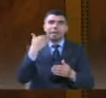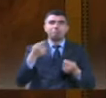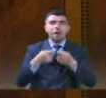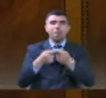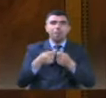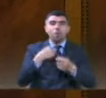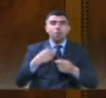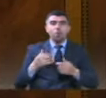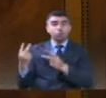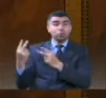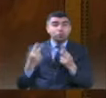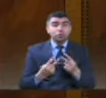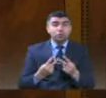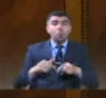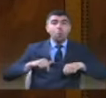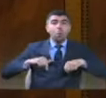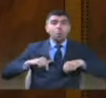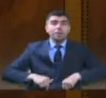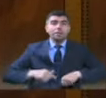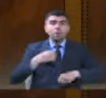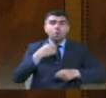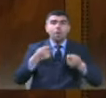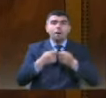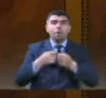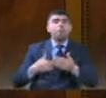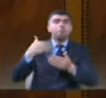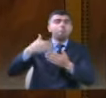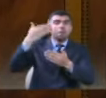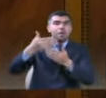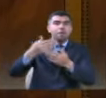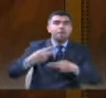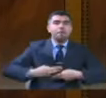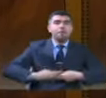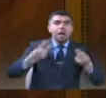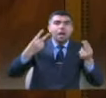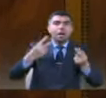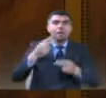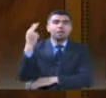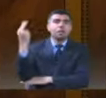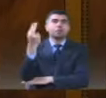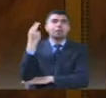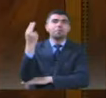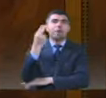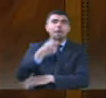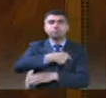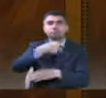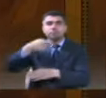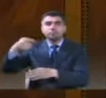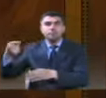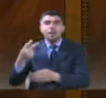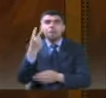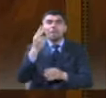وزير داخل القبة ويعيد المغاربة ويبشرهم بتعميم المنحة على الأقاليم، من بينهم إقليم بولمان اليوم